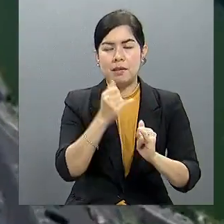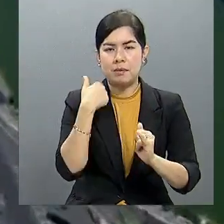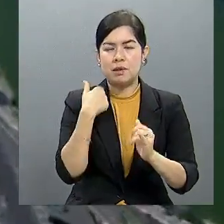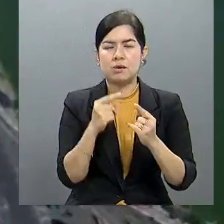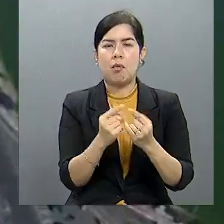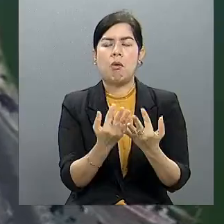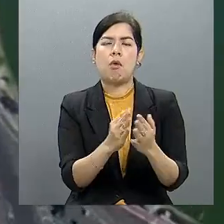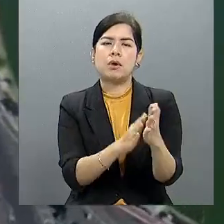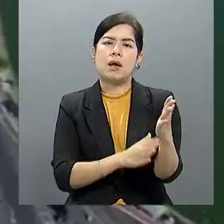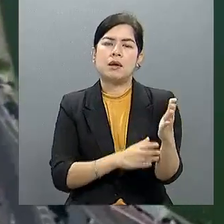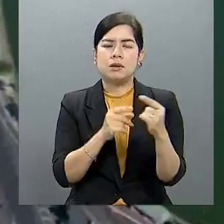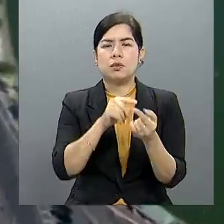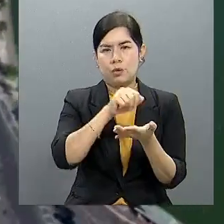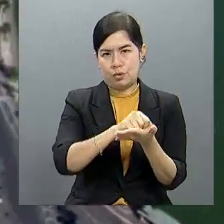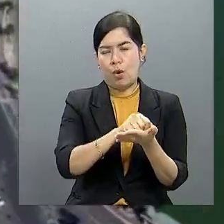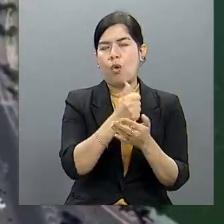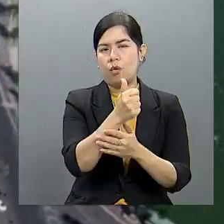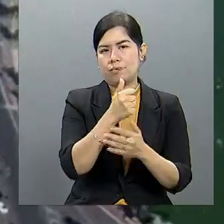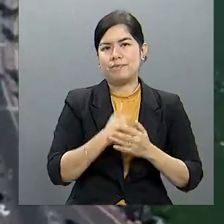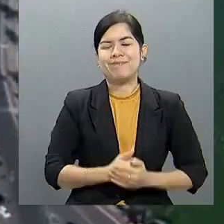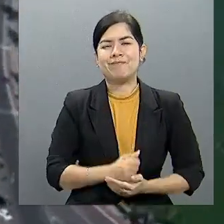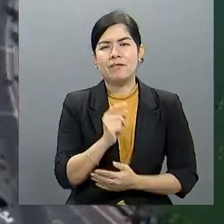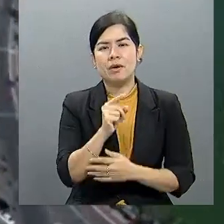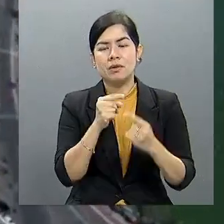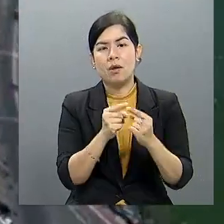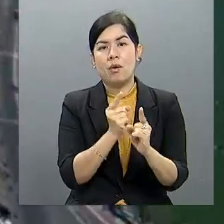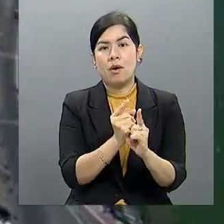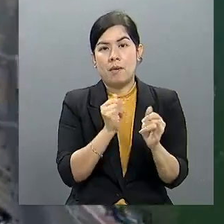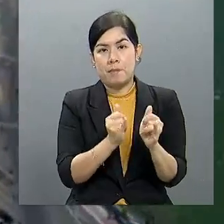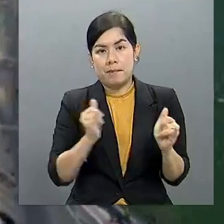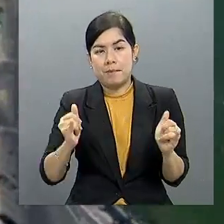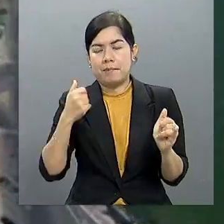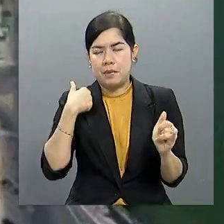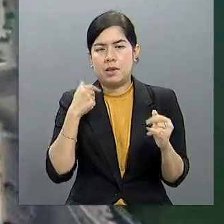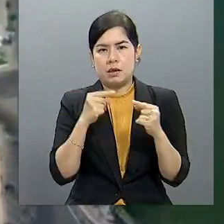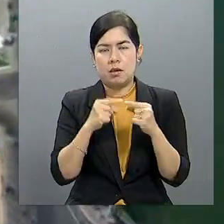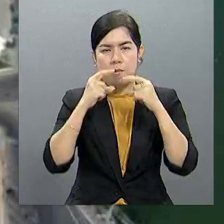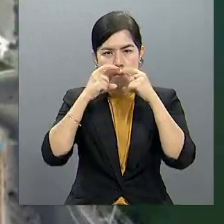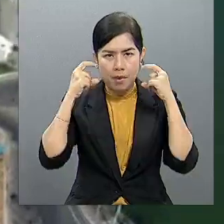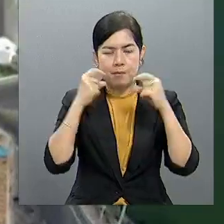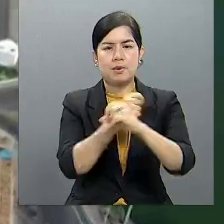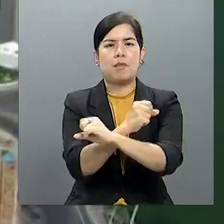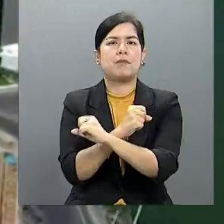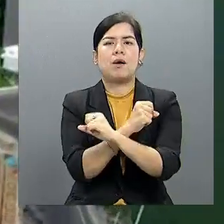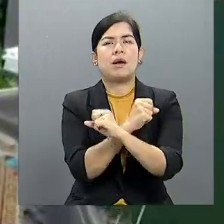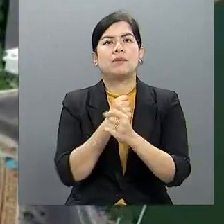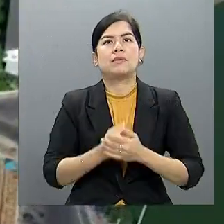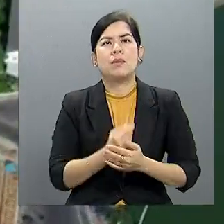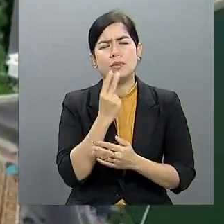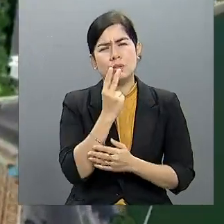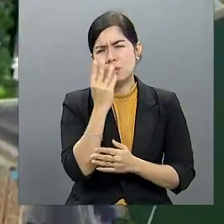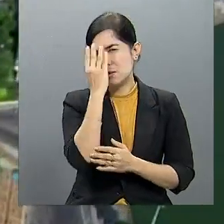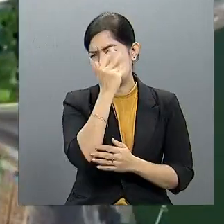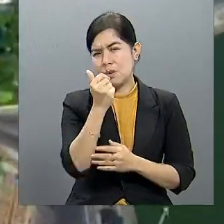้วกอยาลมเรื่องของความปลอดภั แลวก็ระยะห่างระหางบุคคลดวยนะครับหู สวยจง ๆ นะับวิวแบบนี้มเปนการ